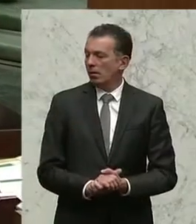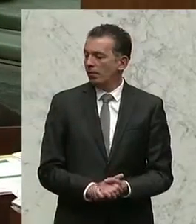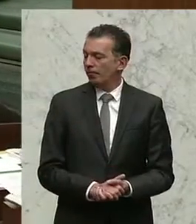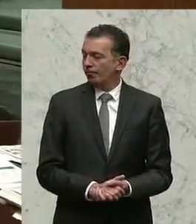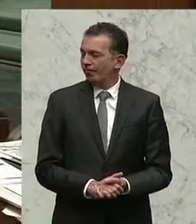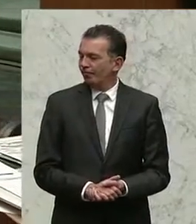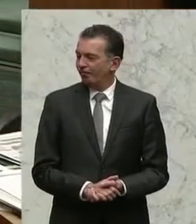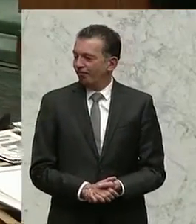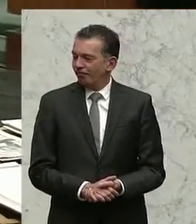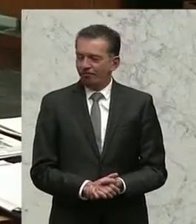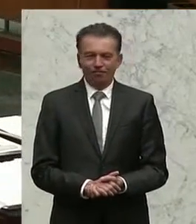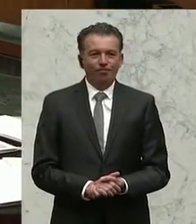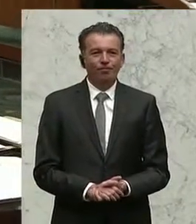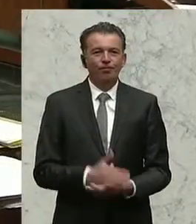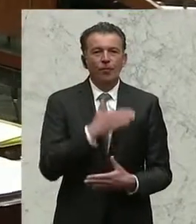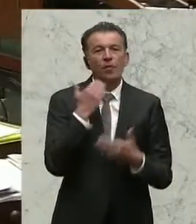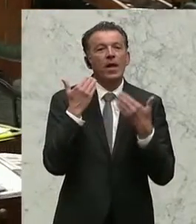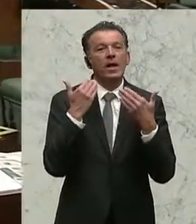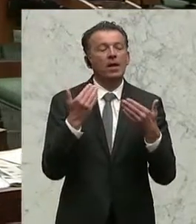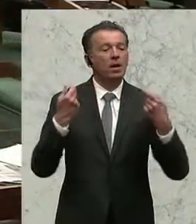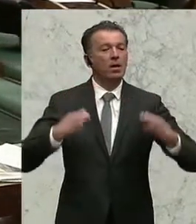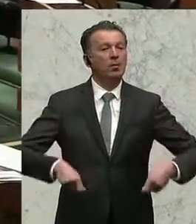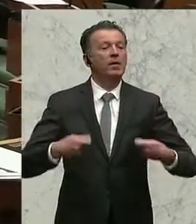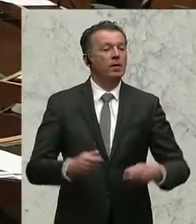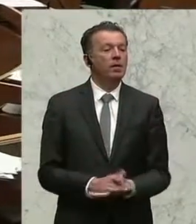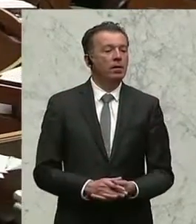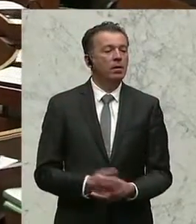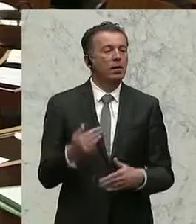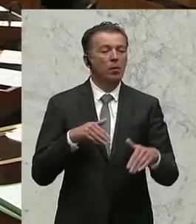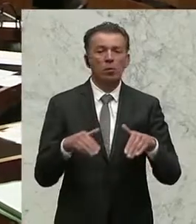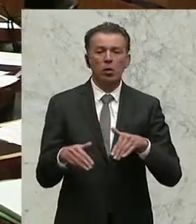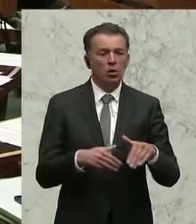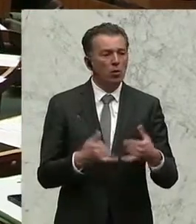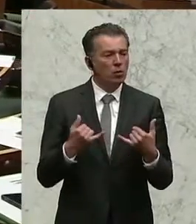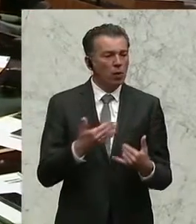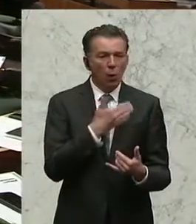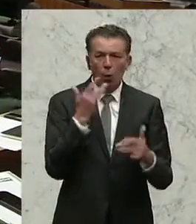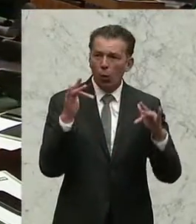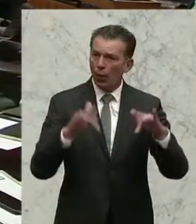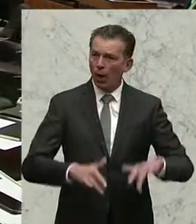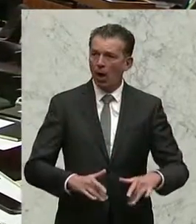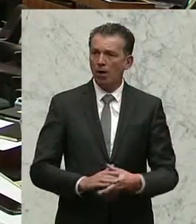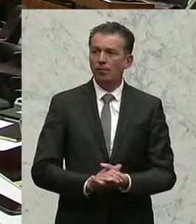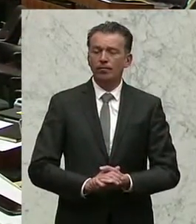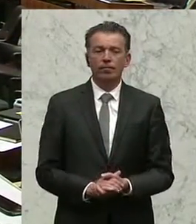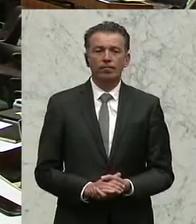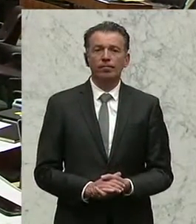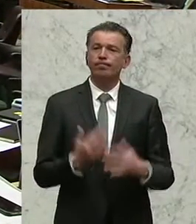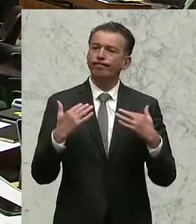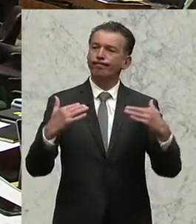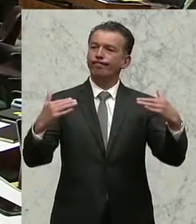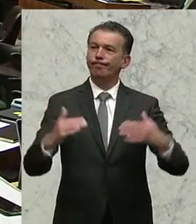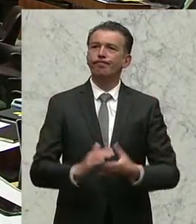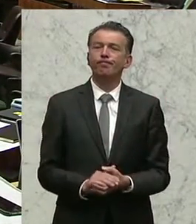erste Rednerin, Carmen Szymanek, FPÖ. Herr Präsident, der Herr Minister ist jetzt nicht hier. Hohes Haus.